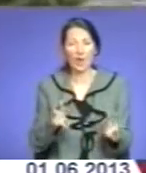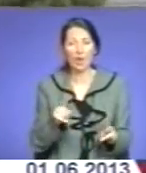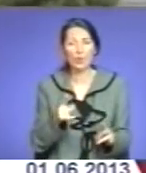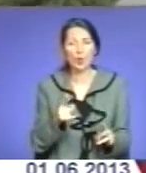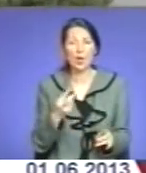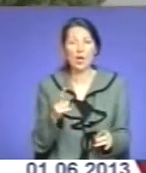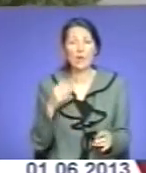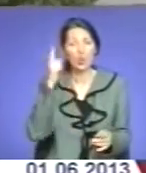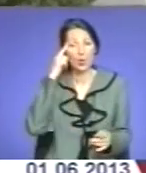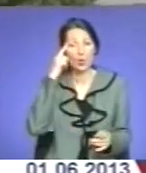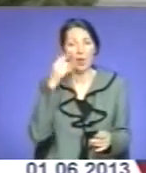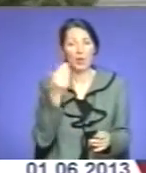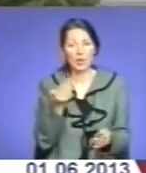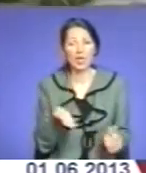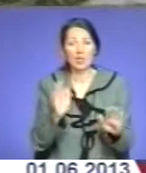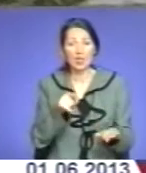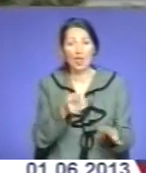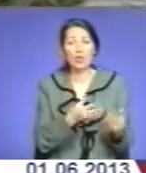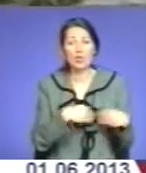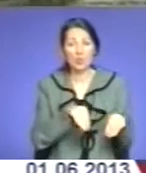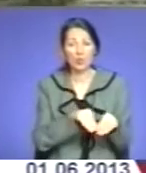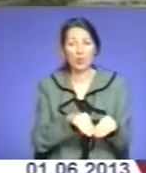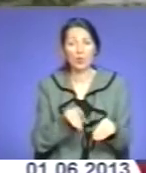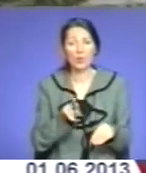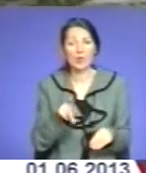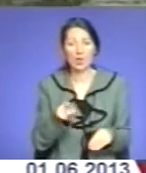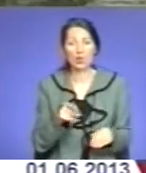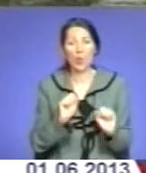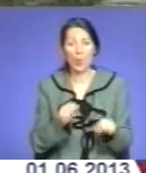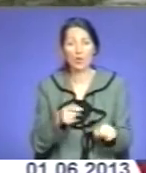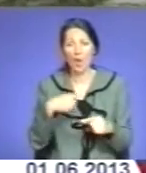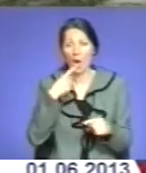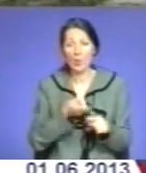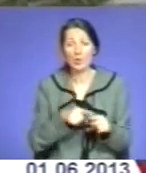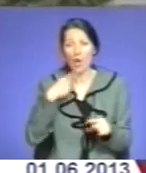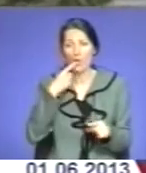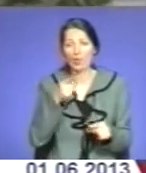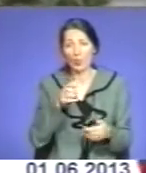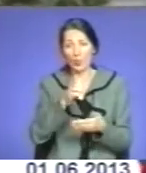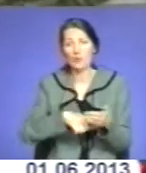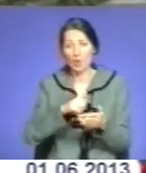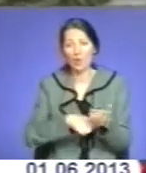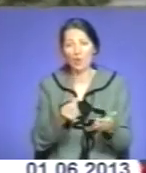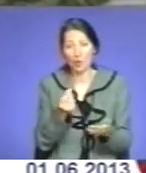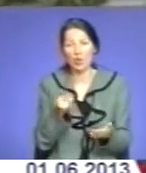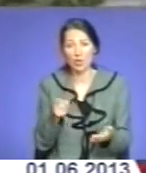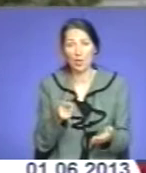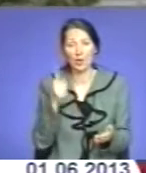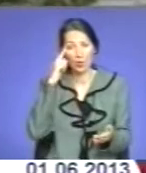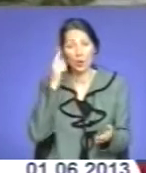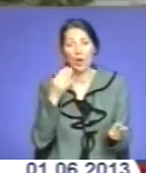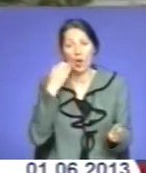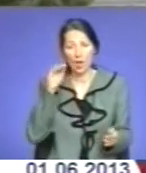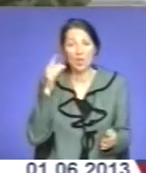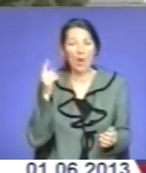як ви думаєте, як вони залишають тут сім'ю, їдуть туди, то як то можна про це говорити, щоб податок знесяти? Я думаю, що краще подбати, щоб